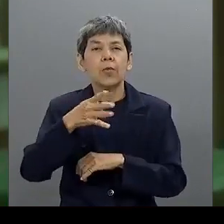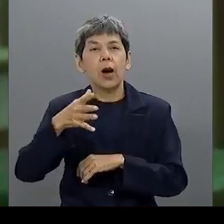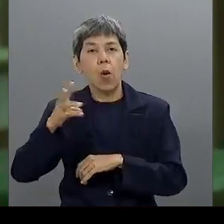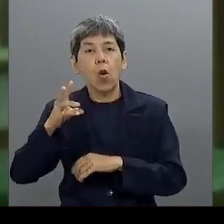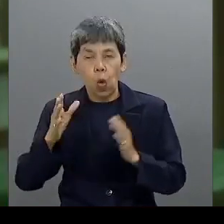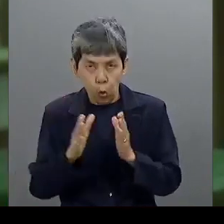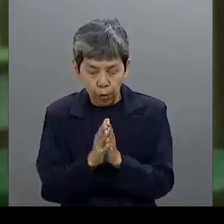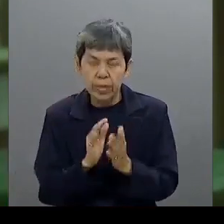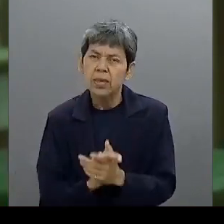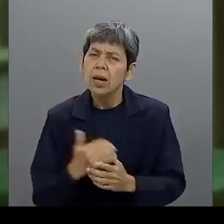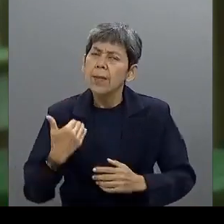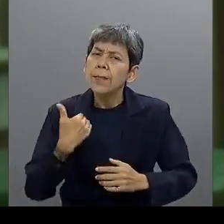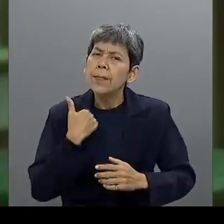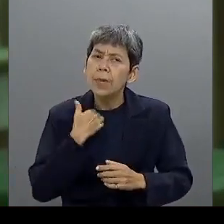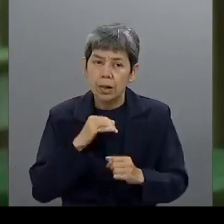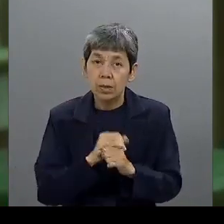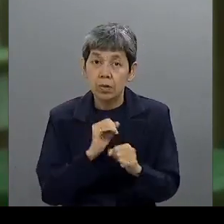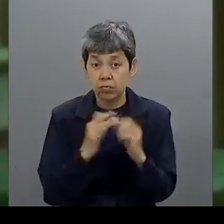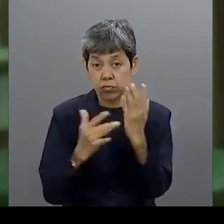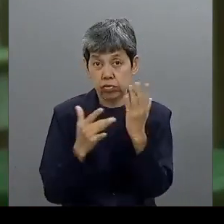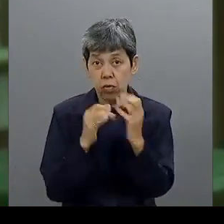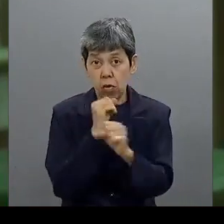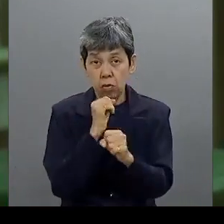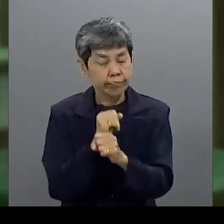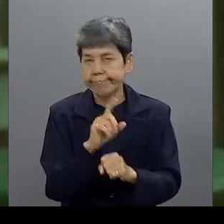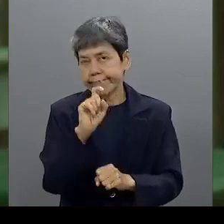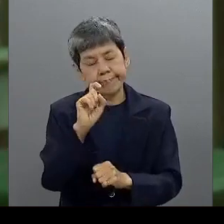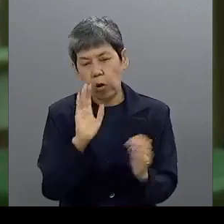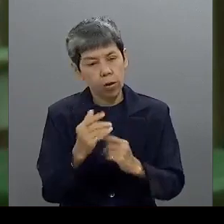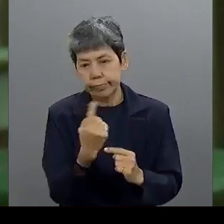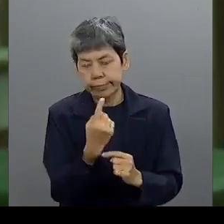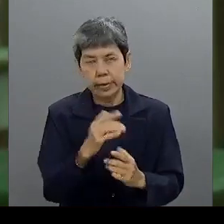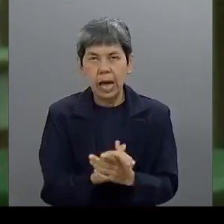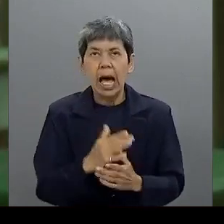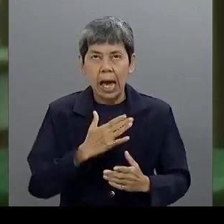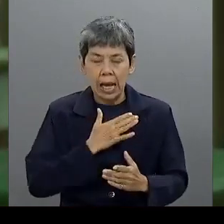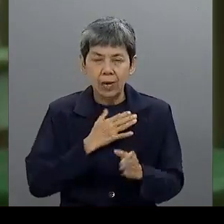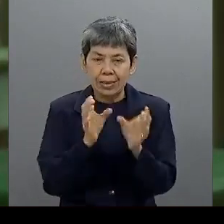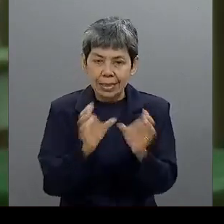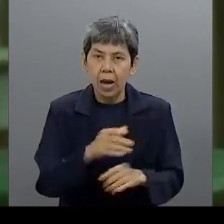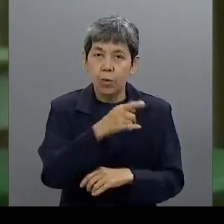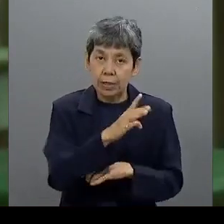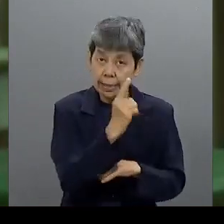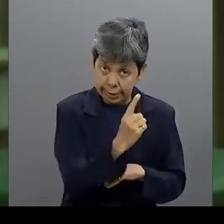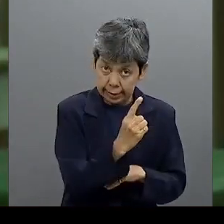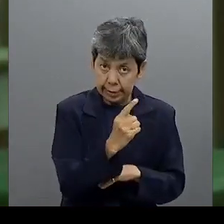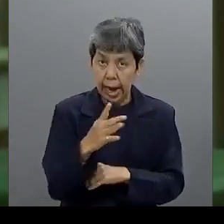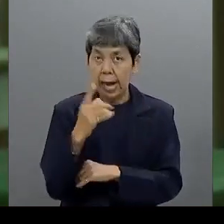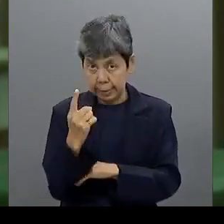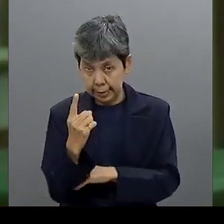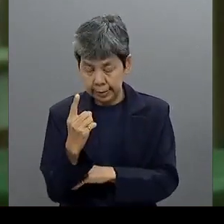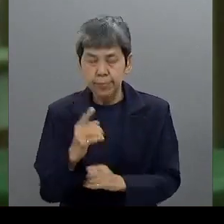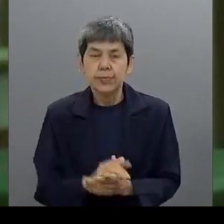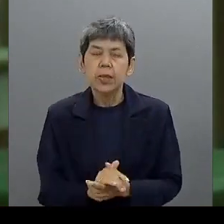มื่อมีการสอนออนไลน์ปุ๊บไม่สามารถที่จะสอนในห้องเดียวได้เราก็แยกป.4 1ห้องป.5 1ห้องนะคะเมื่อมี